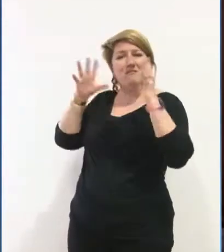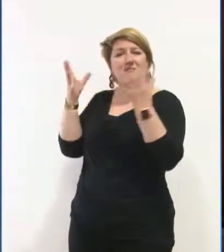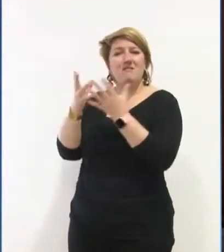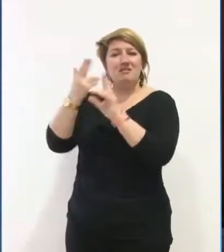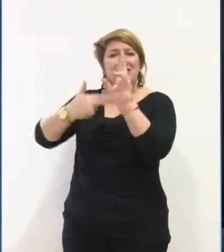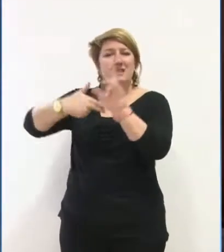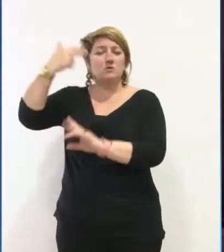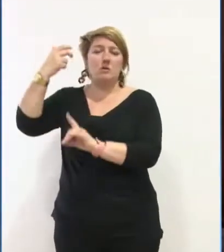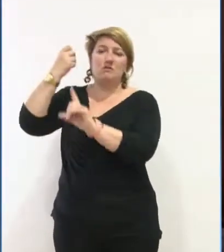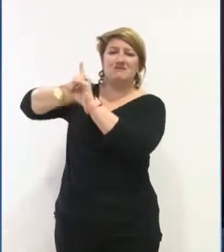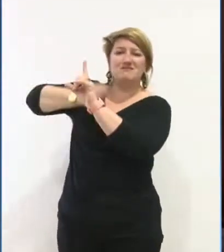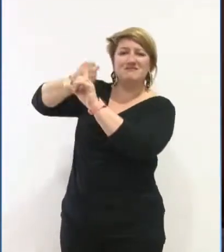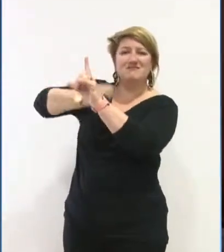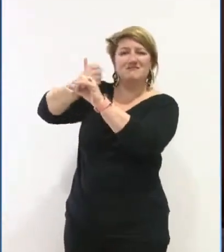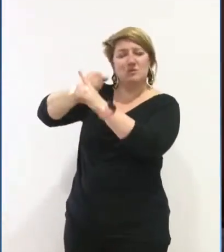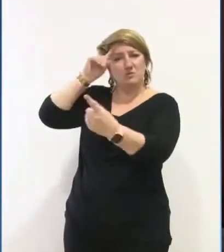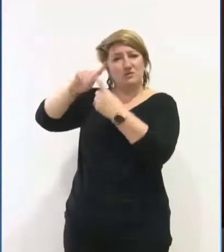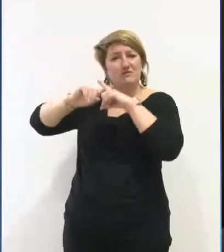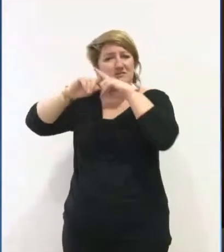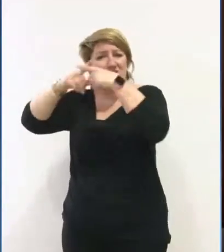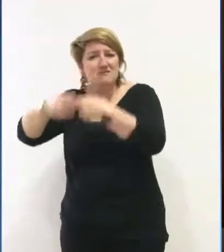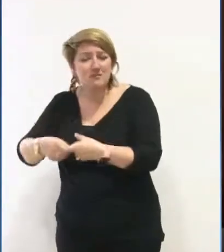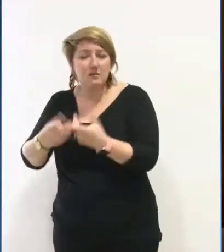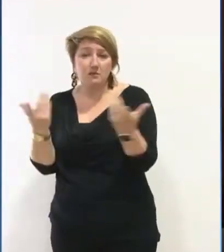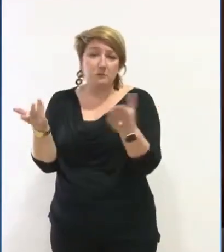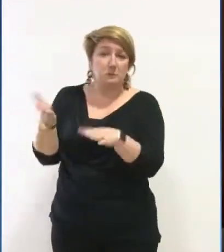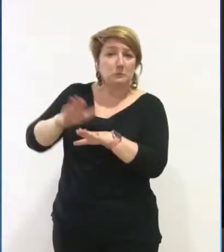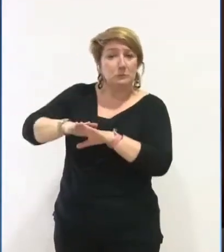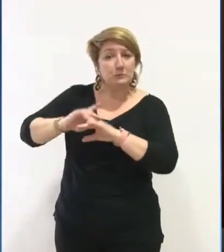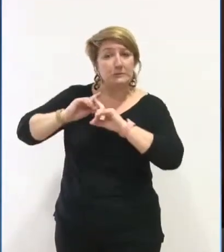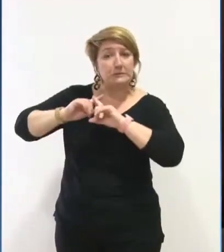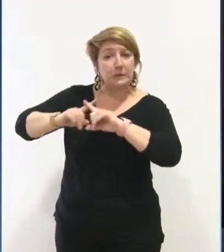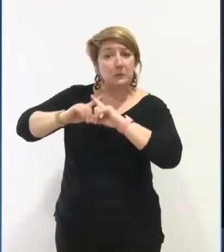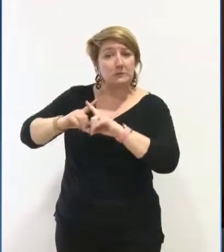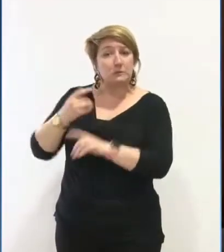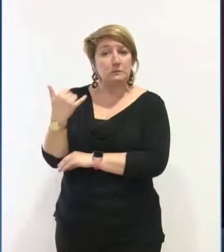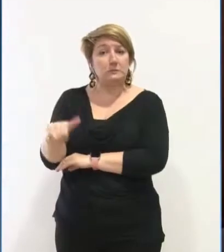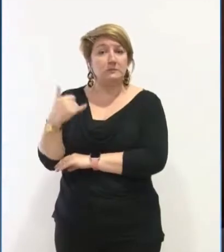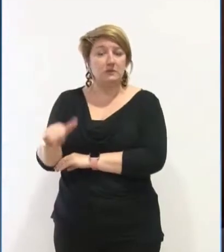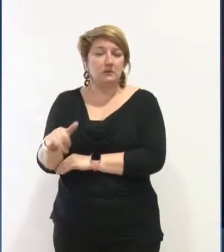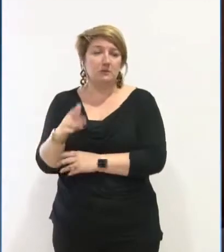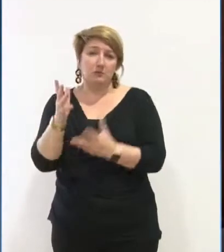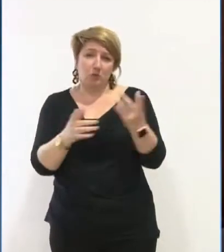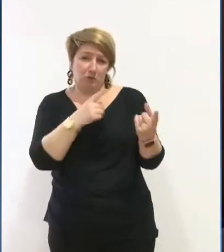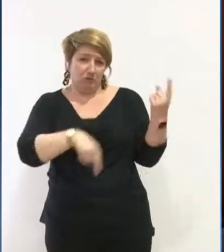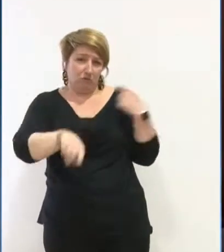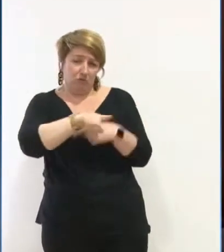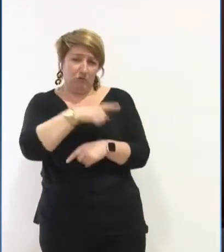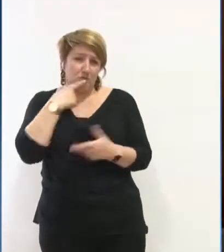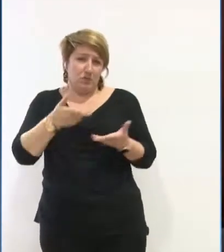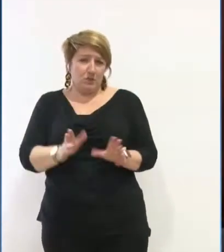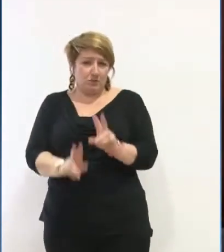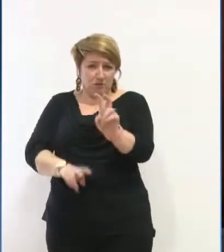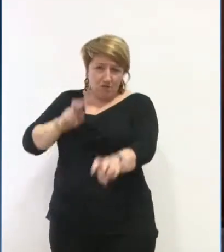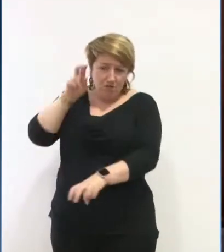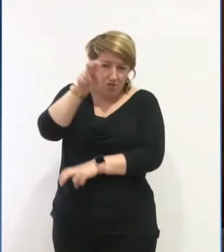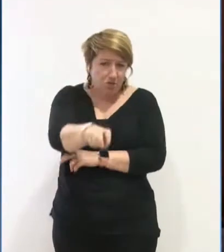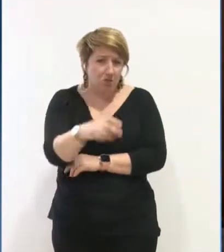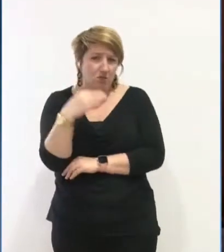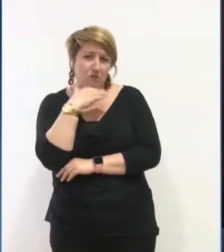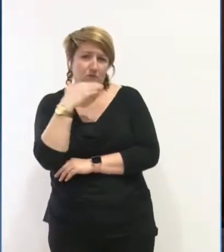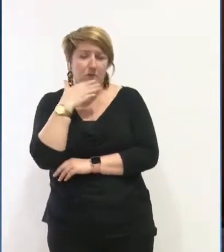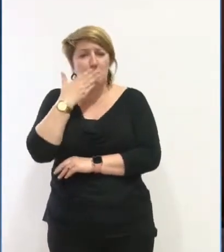ces décisions et les négociations ne sont pas closes. Ne précipitez-vous pas une décision qui mériterait